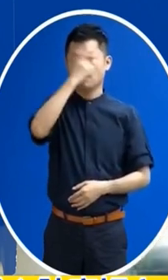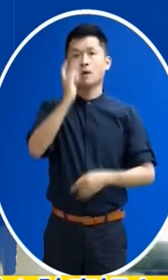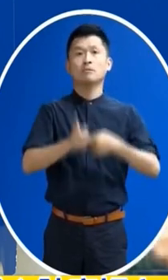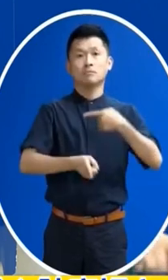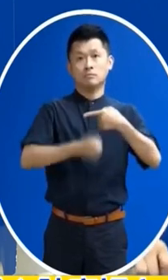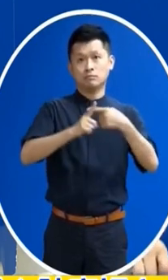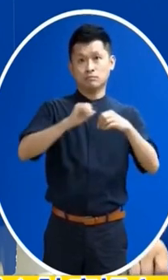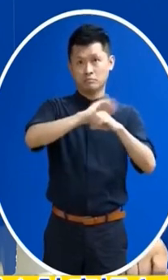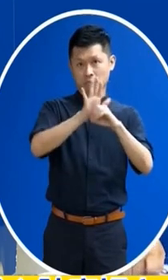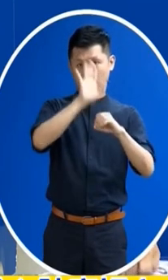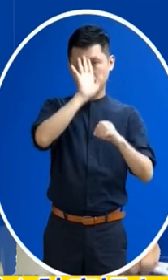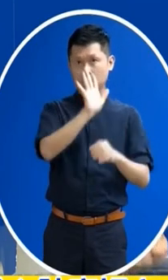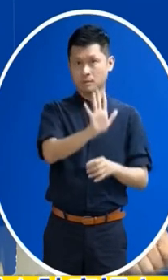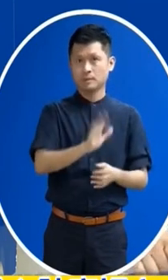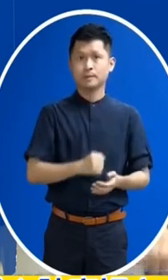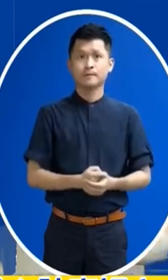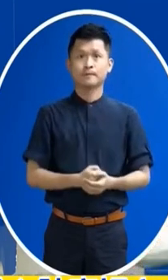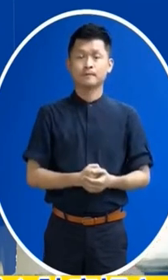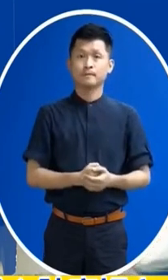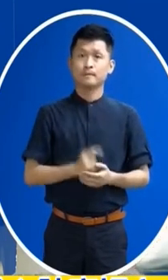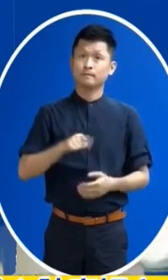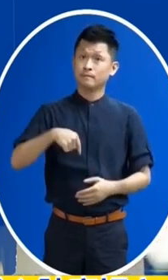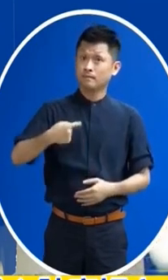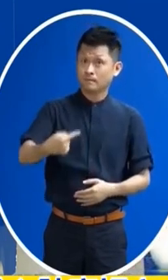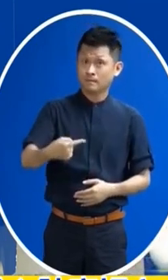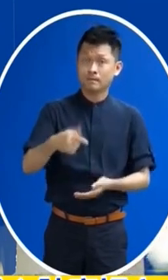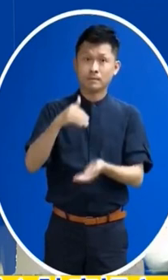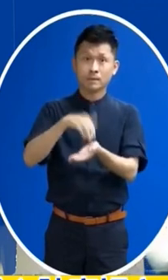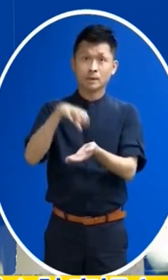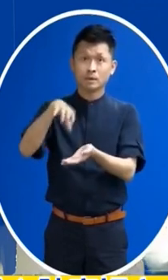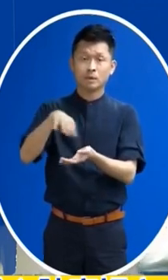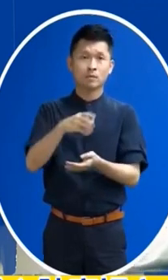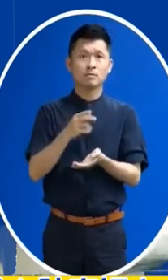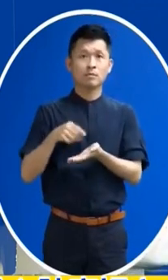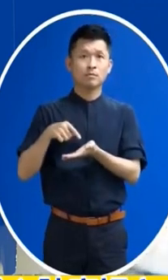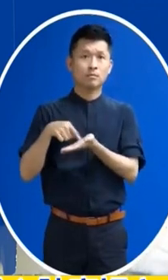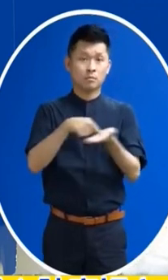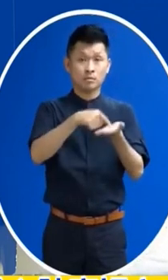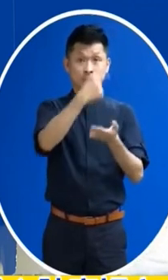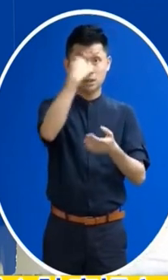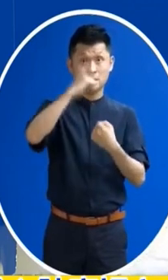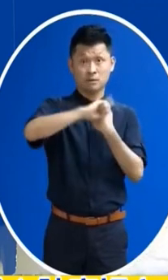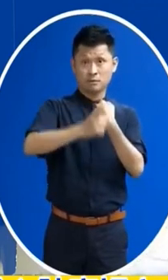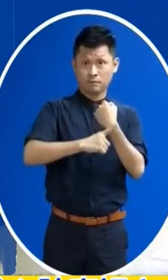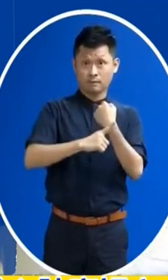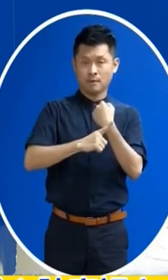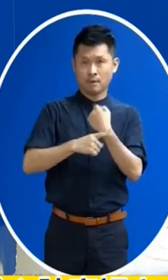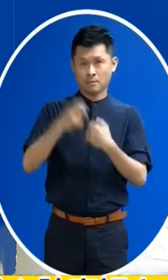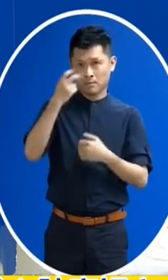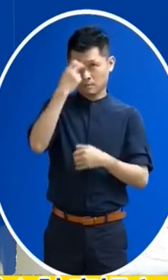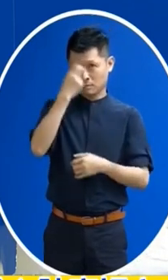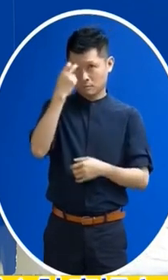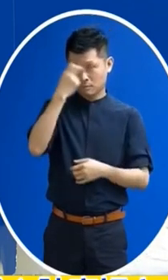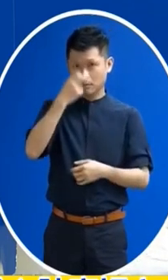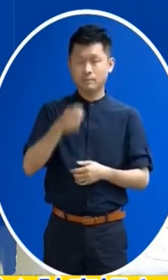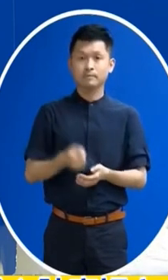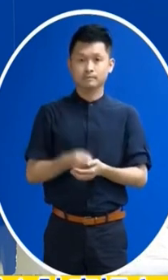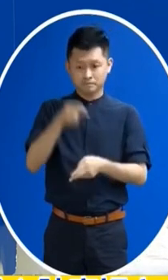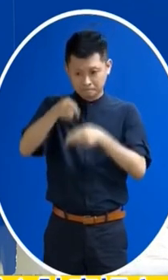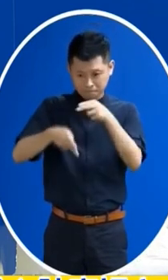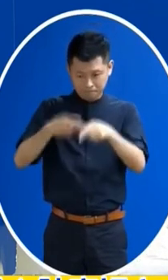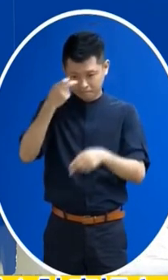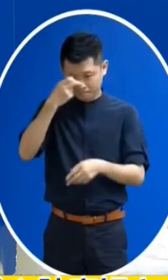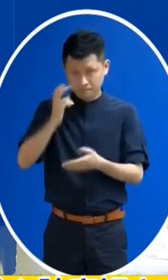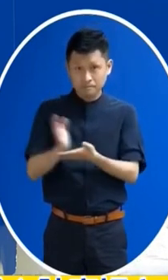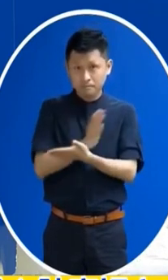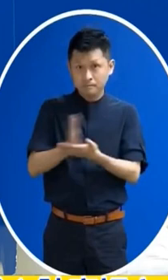冠病毒感染，那后续就是医院有送请司法相验，那司法相验的结果回报回来